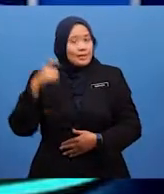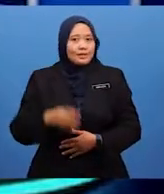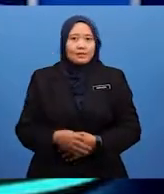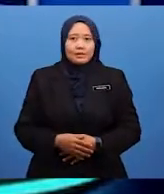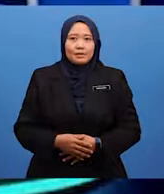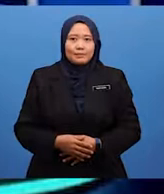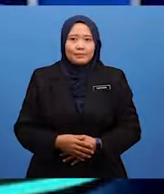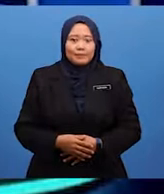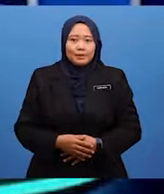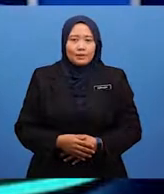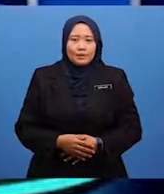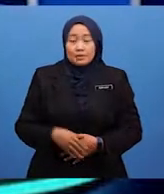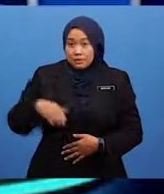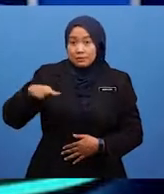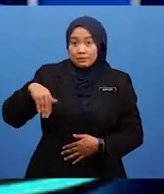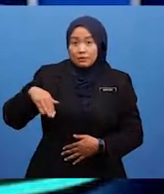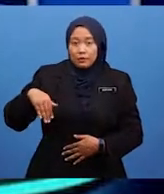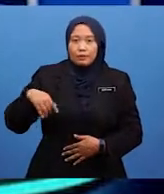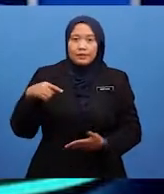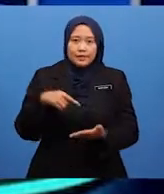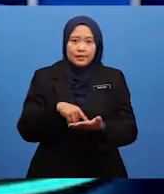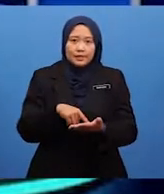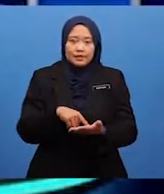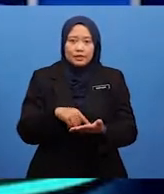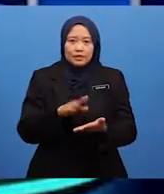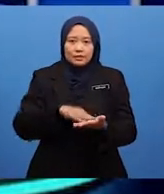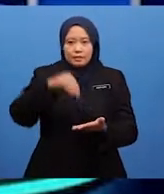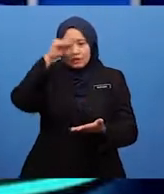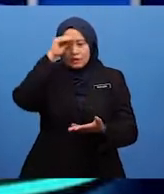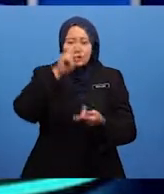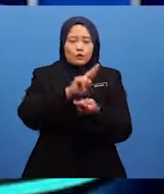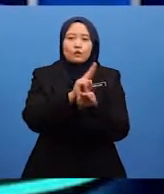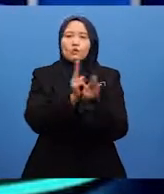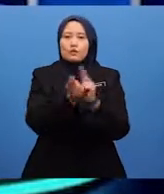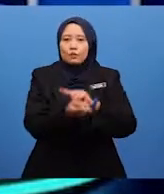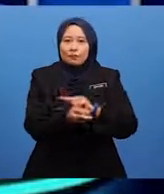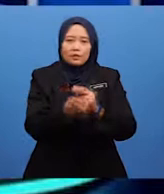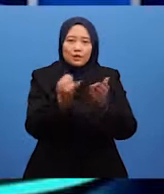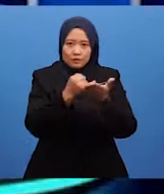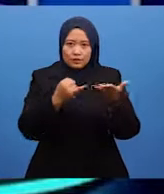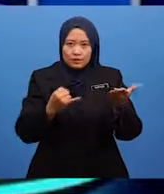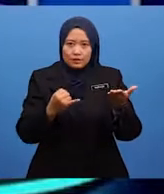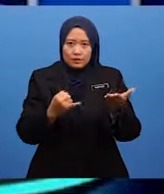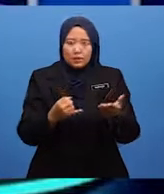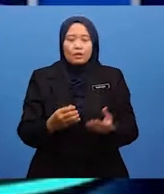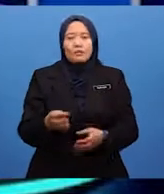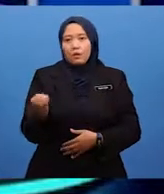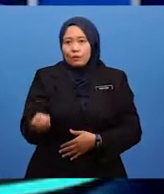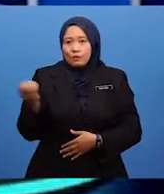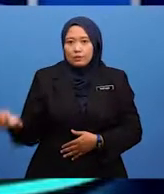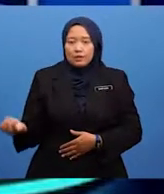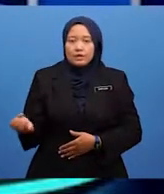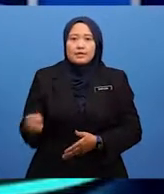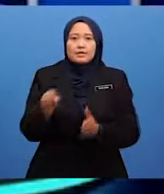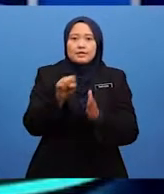toh pun mempelajari topik tentang penggubahan lukisan dalam lukisan kajian objek sejadi atau alam